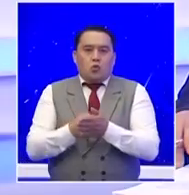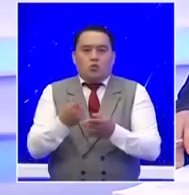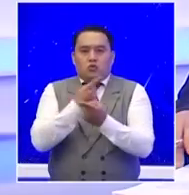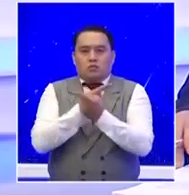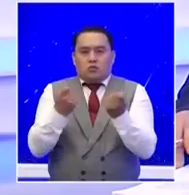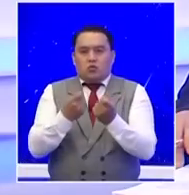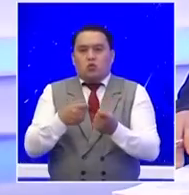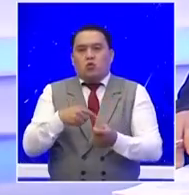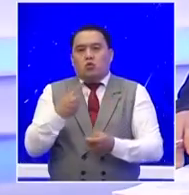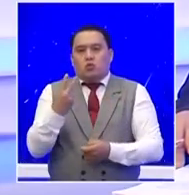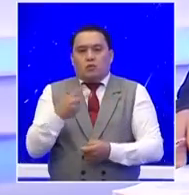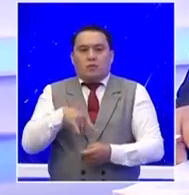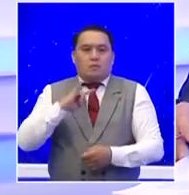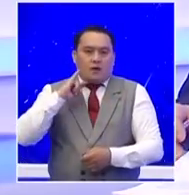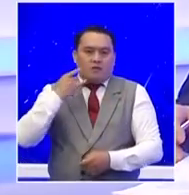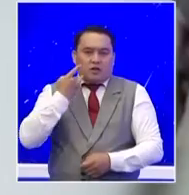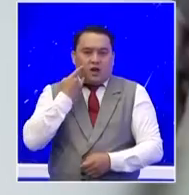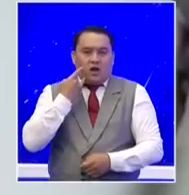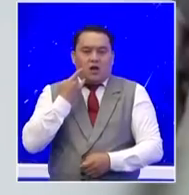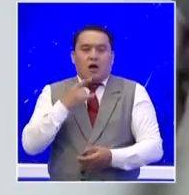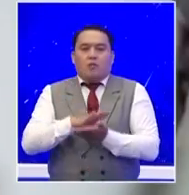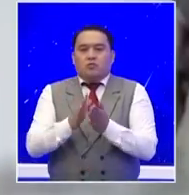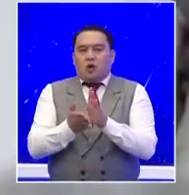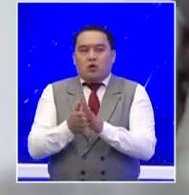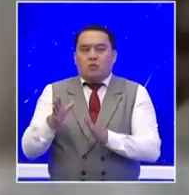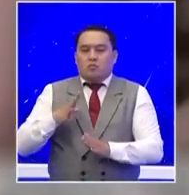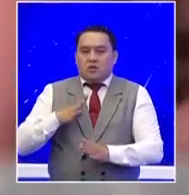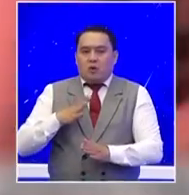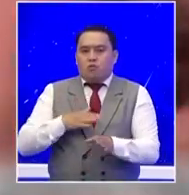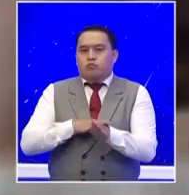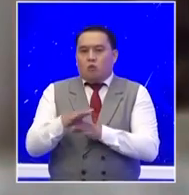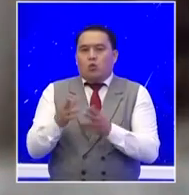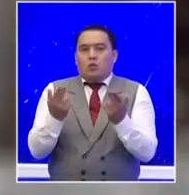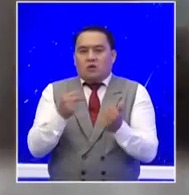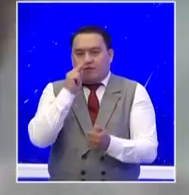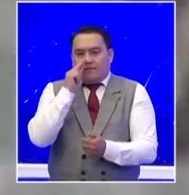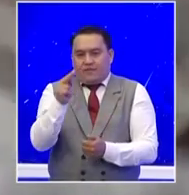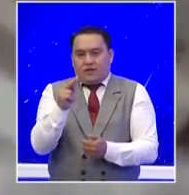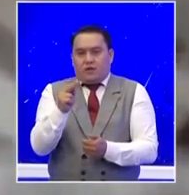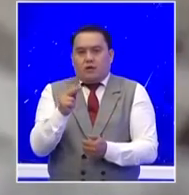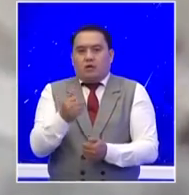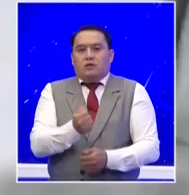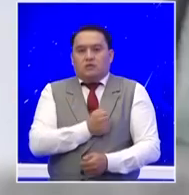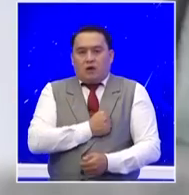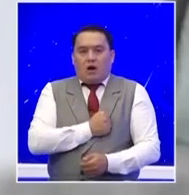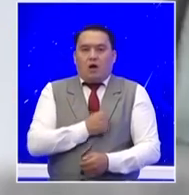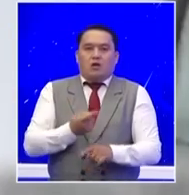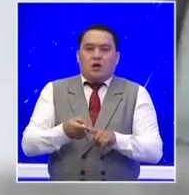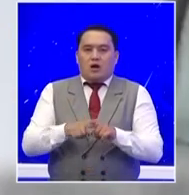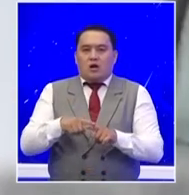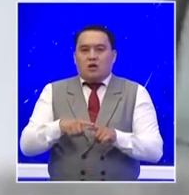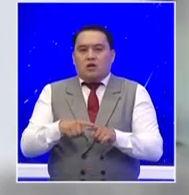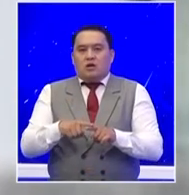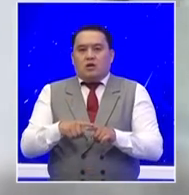сообщили в суде номер 2 Павлодара. Смягчающими обстоятельствами стали полное признание вины, чистосердечное раскаяние, наличие